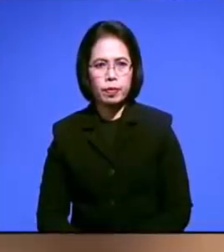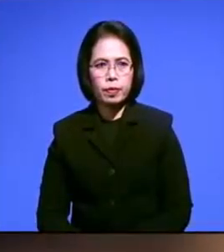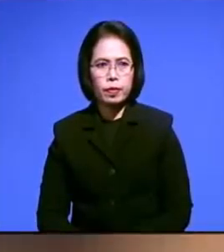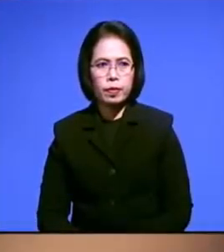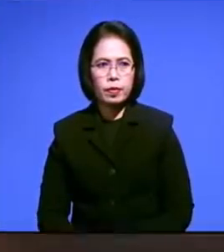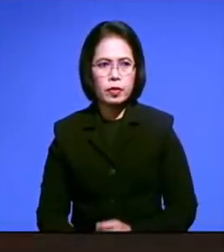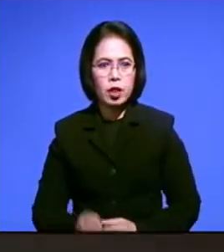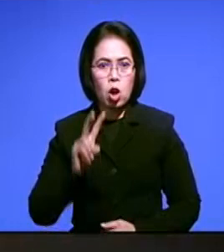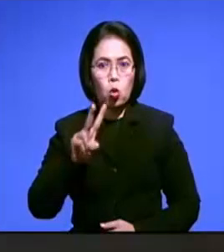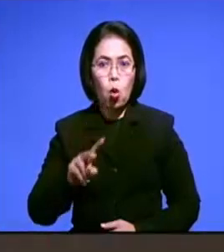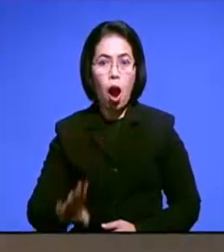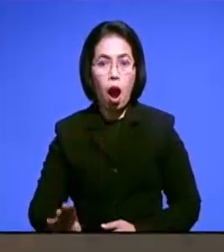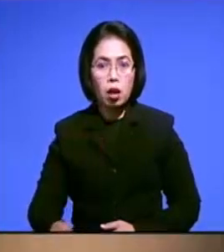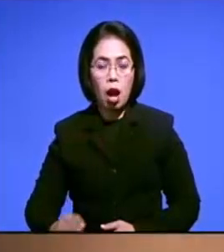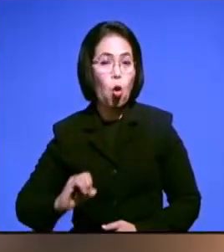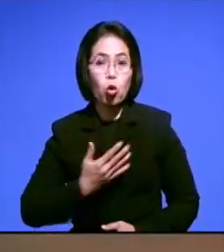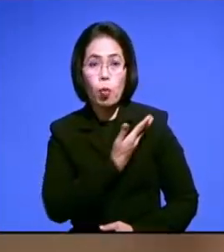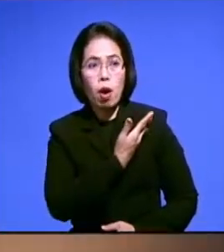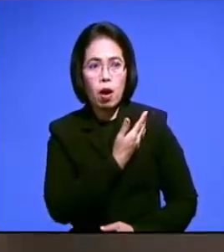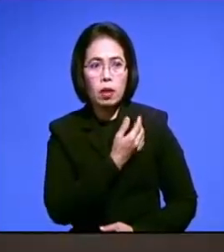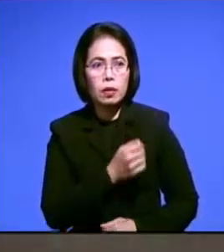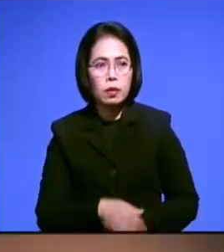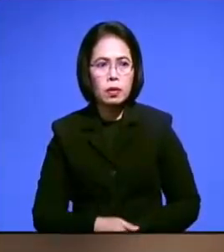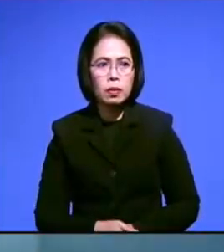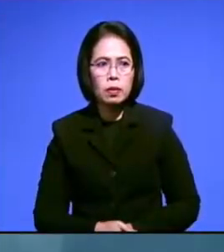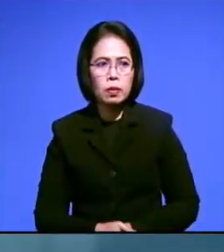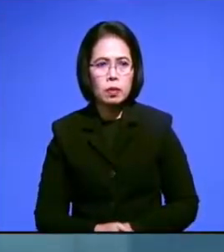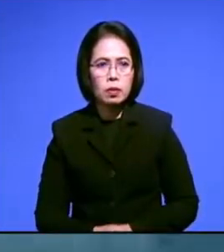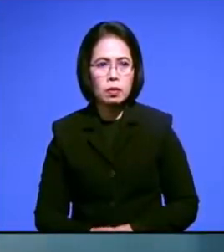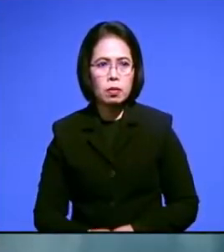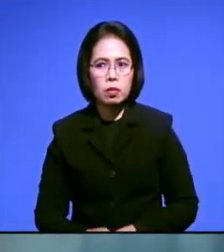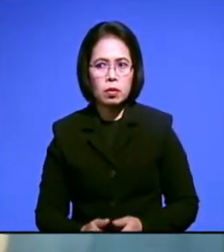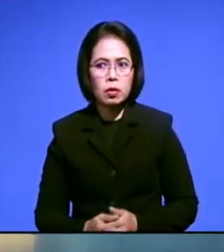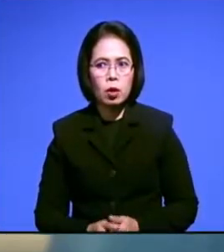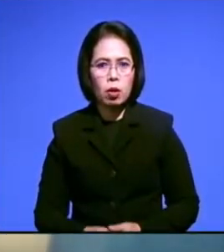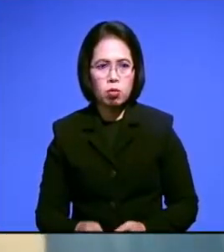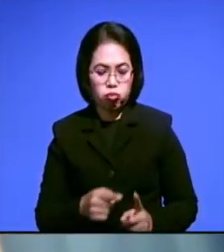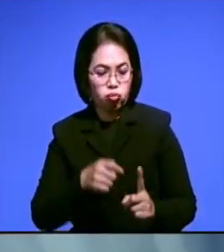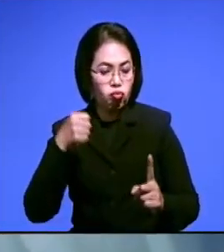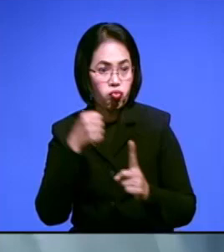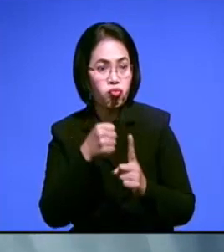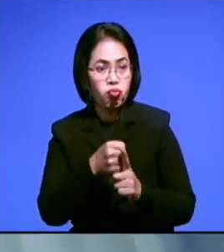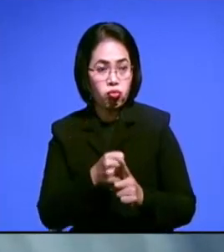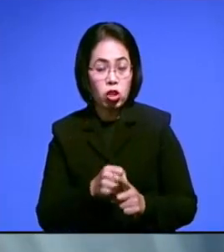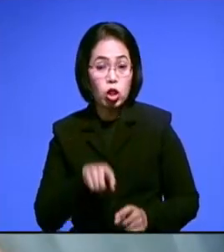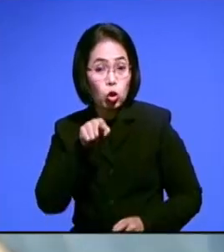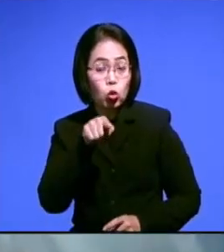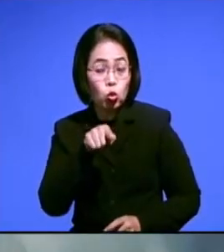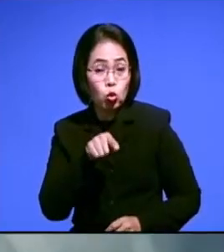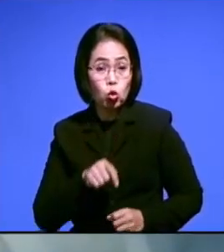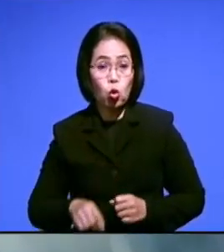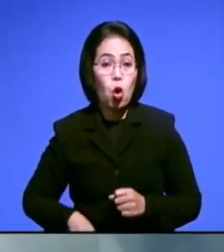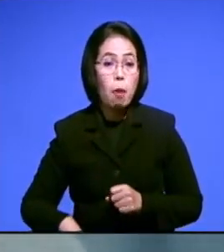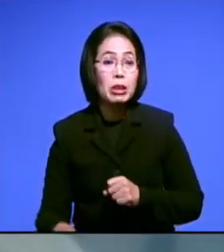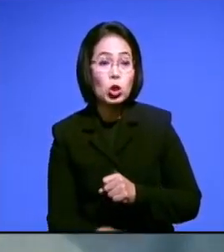Dua anak di bawah umur di Bekasi, Jawa Barat babak belur dihajar massa karena dituduh mencuri telepon genggam dan laptop. Aksi main hakim sendiri